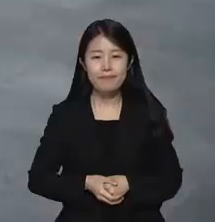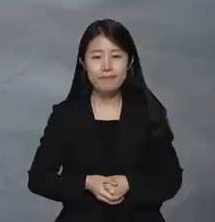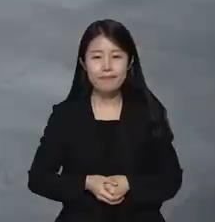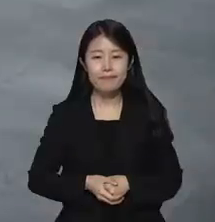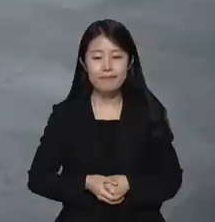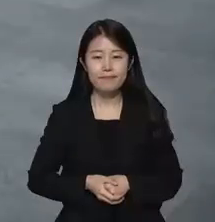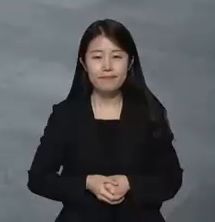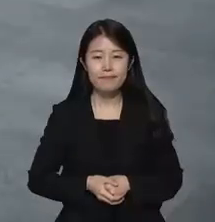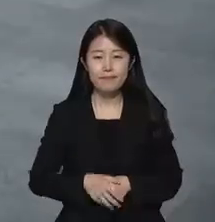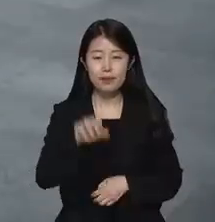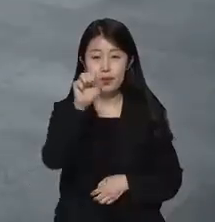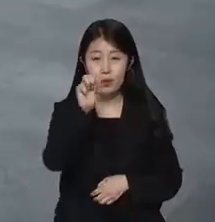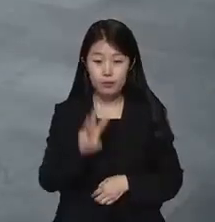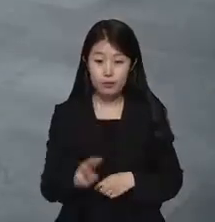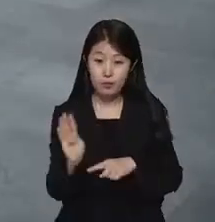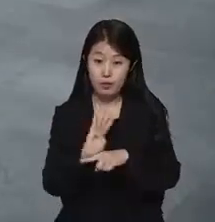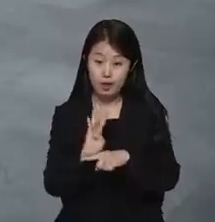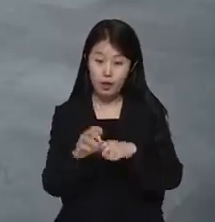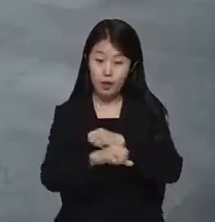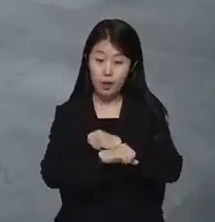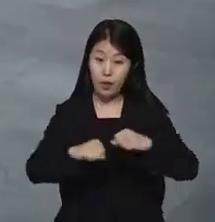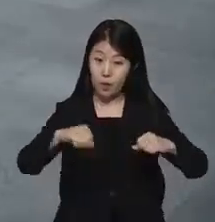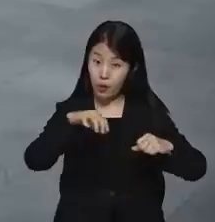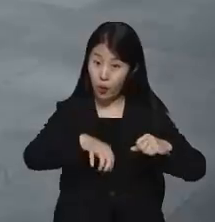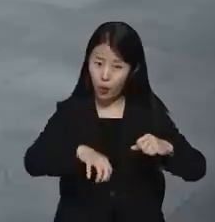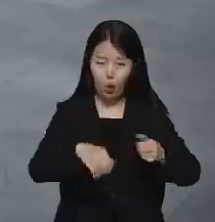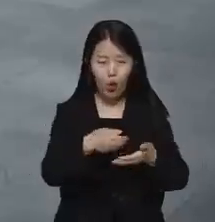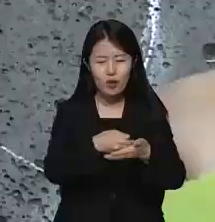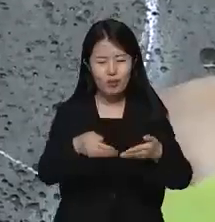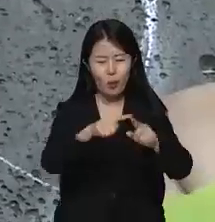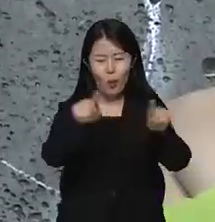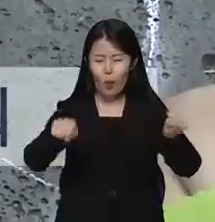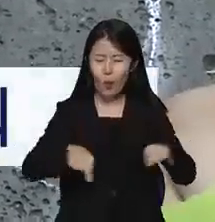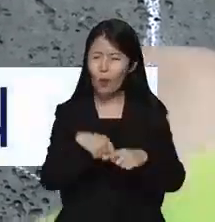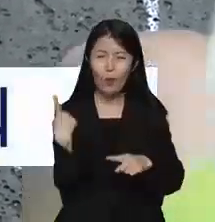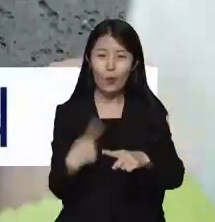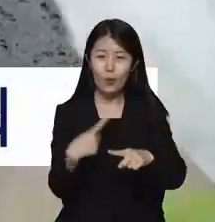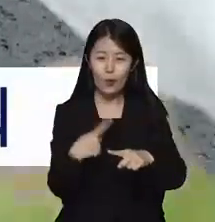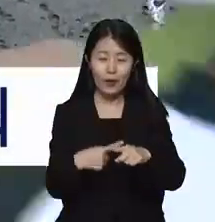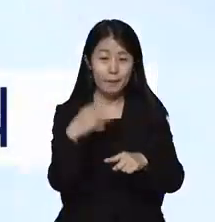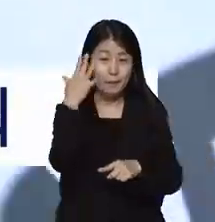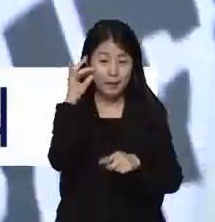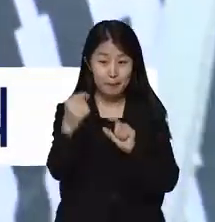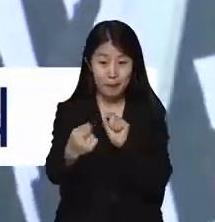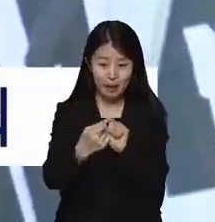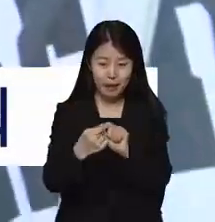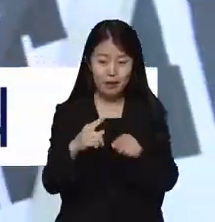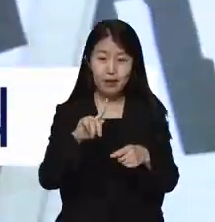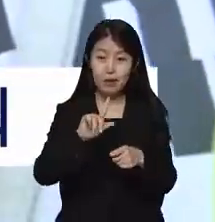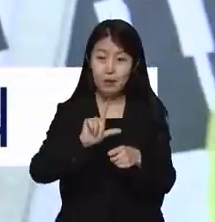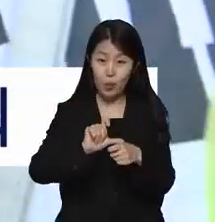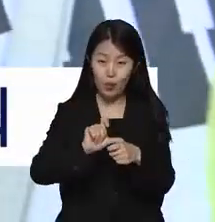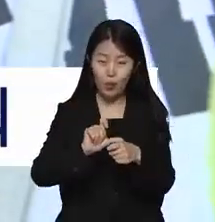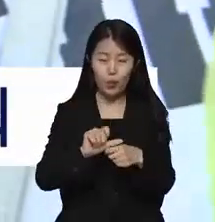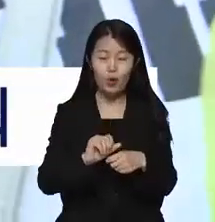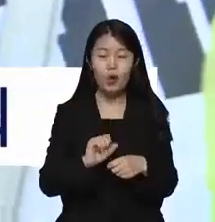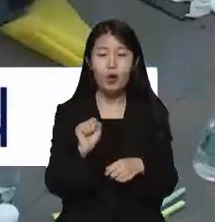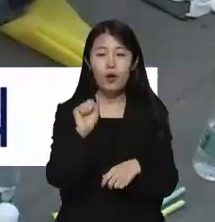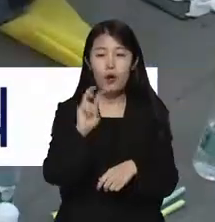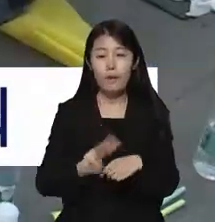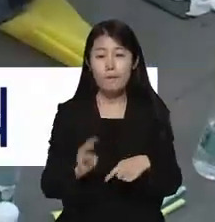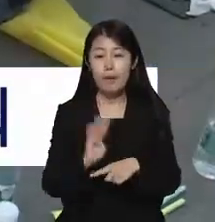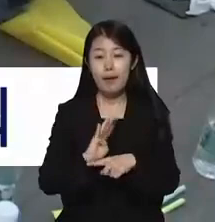기자입니다 광주 비엔날레 광장이 캔버스로 변했습니다 백일 앞으로 다가온 제 155회 광주 비엔날레를